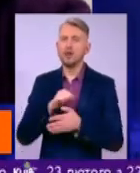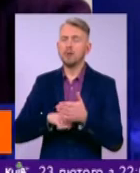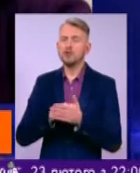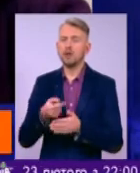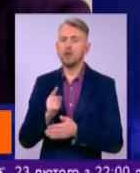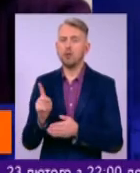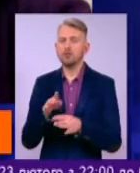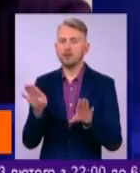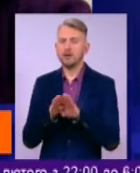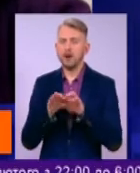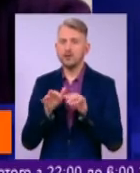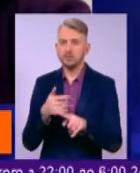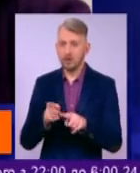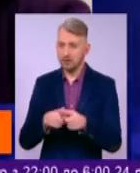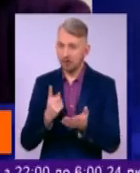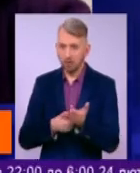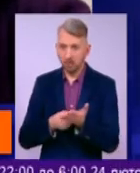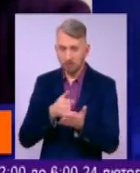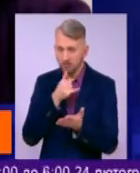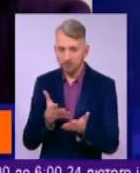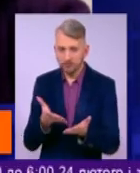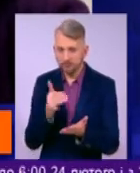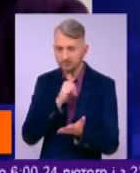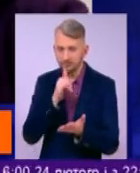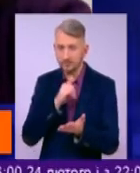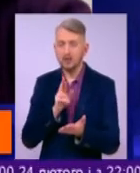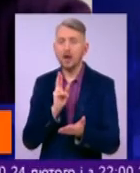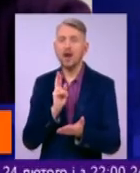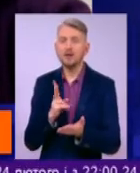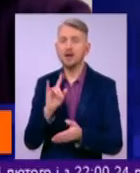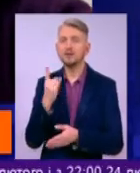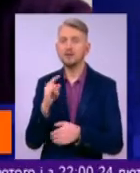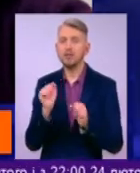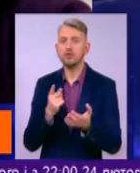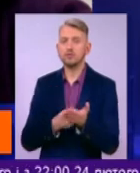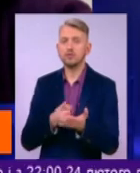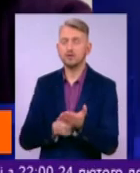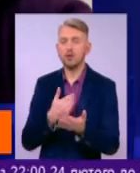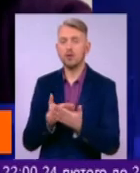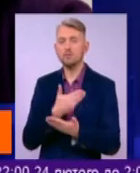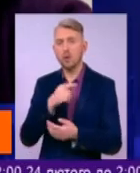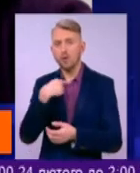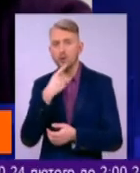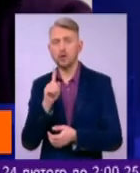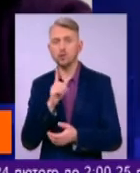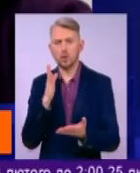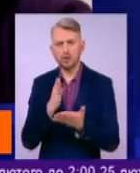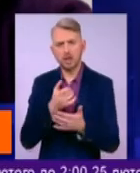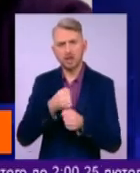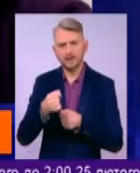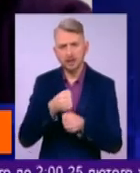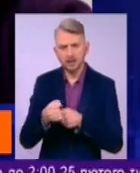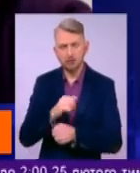що закриваються справи, це недоведення, так? А як, власне, дитина може довести? От ми говорили про те, що є насильство,